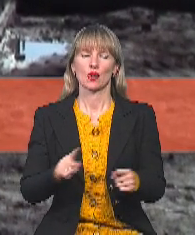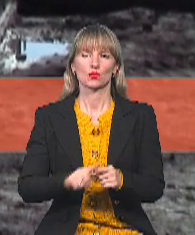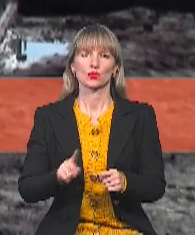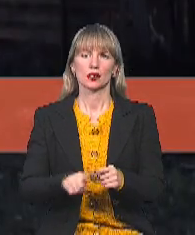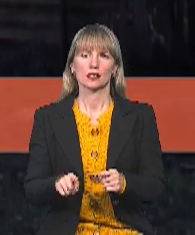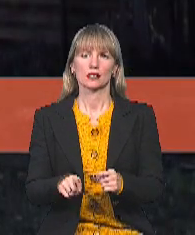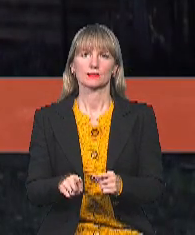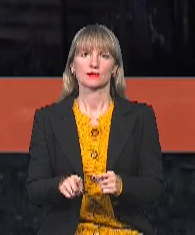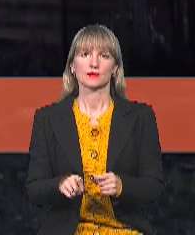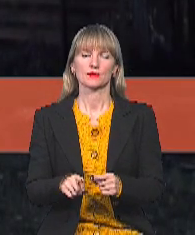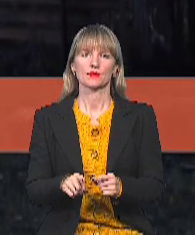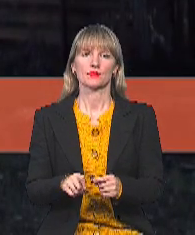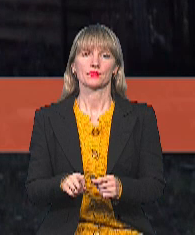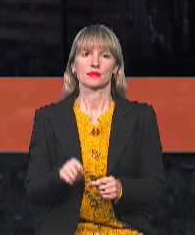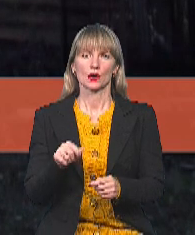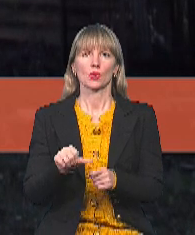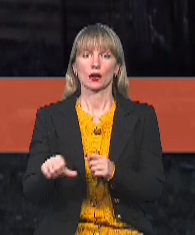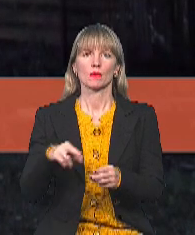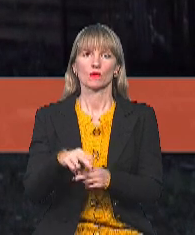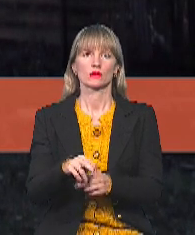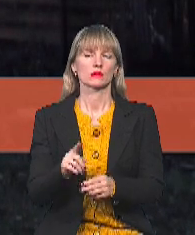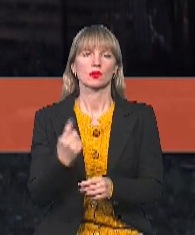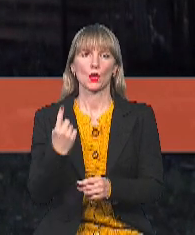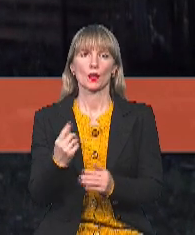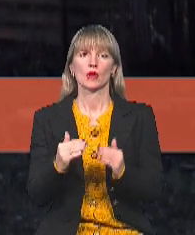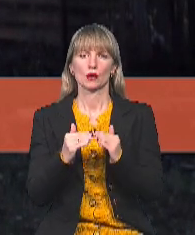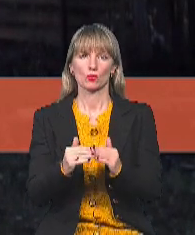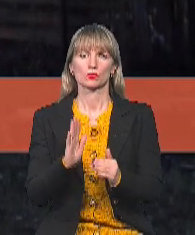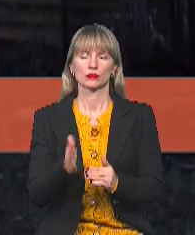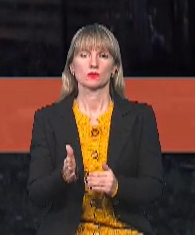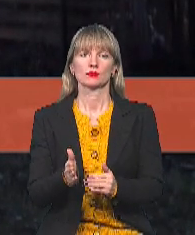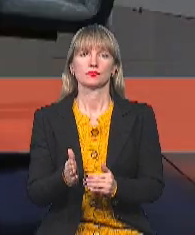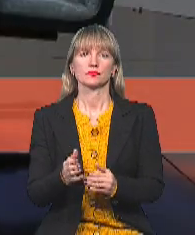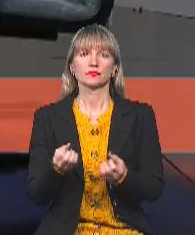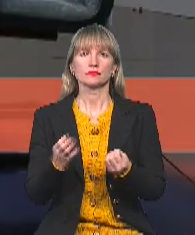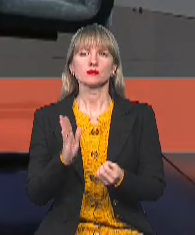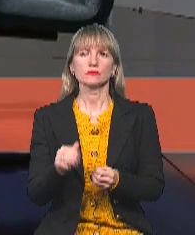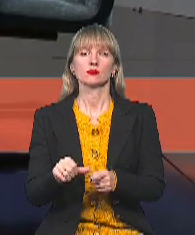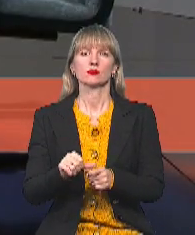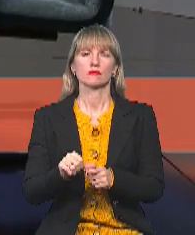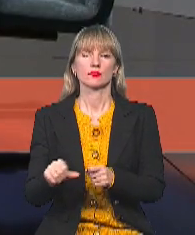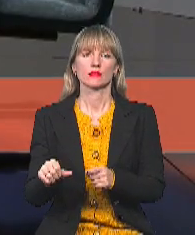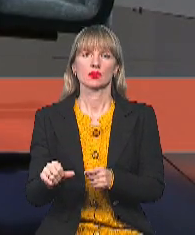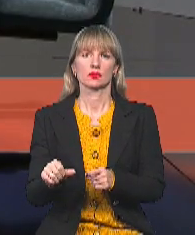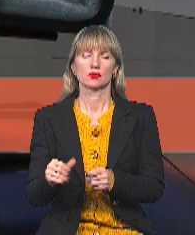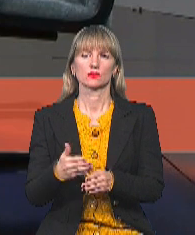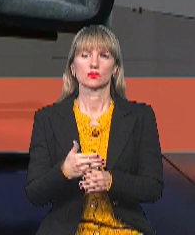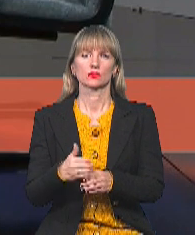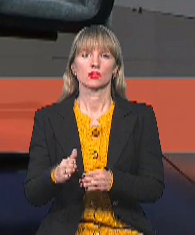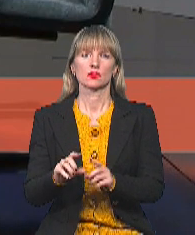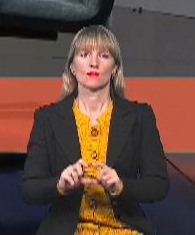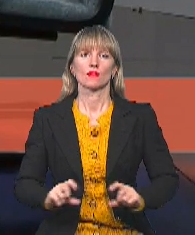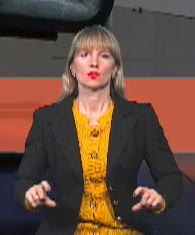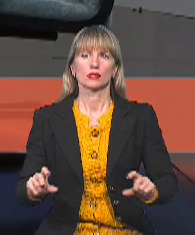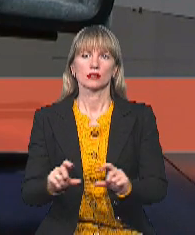Тобто, ще окремий корпус, так буде? Ні, це один корпус, просто один буде. Да, отдельно, получается, отдельно часть